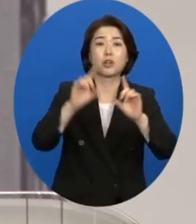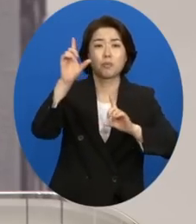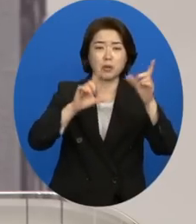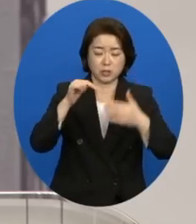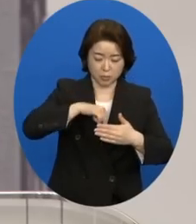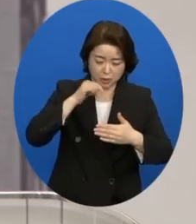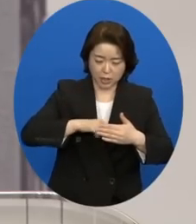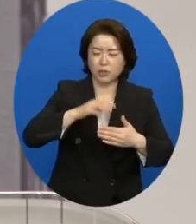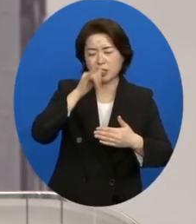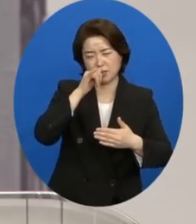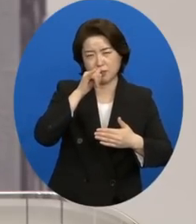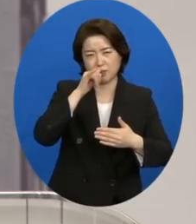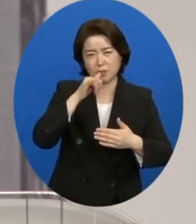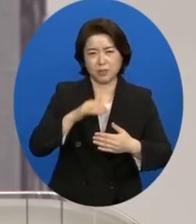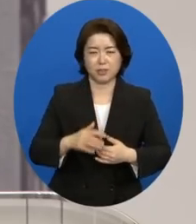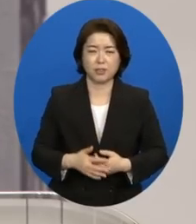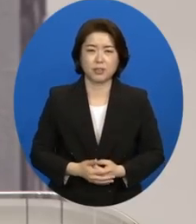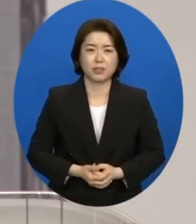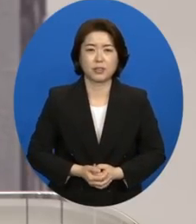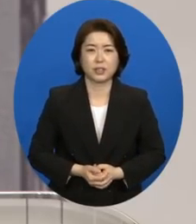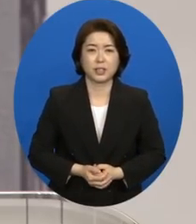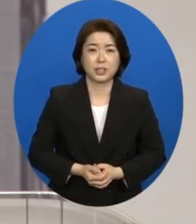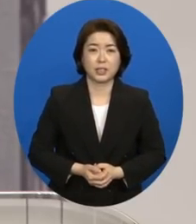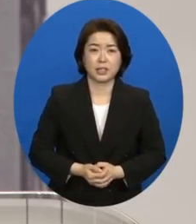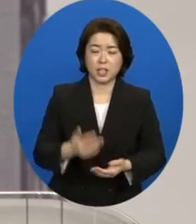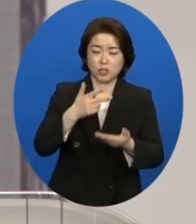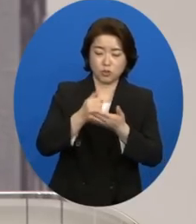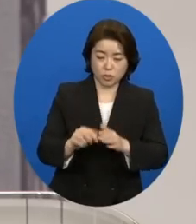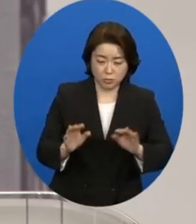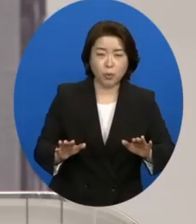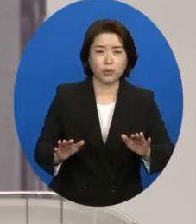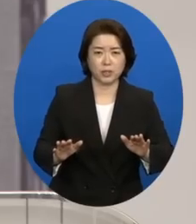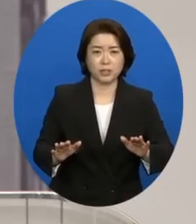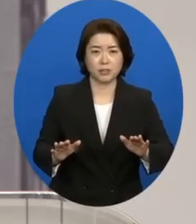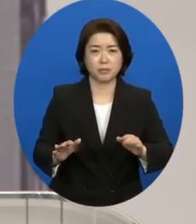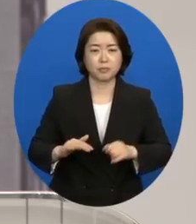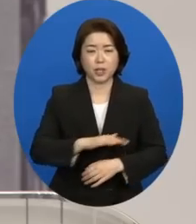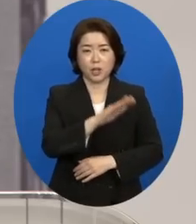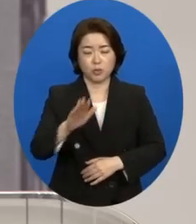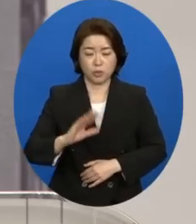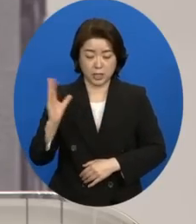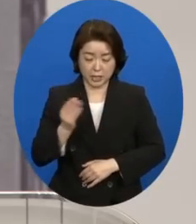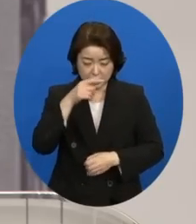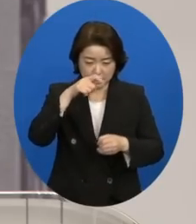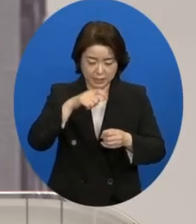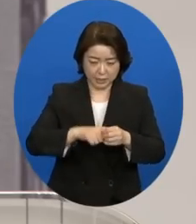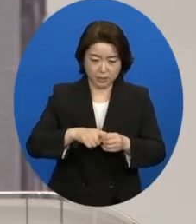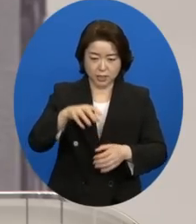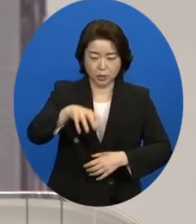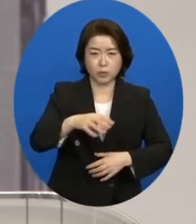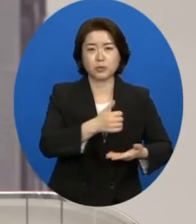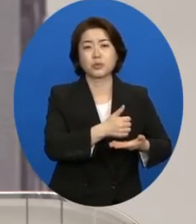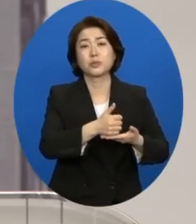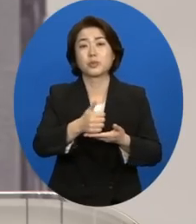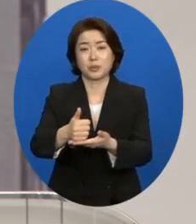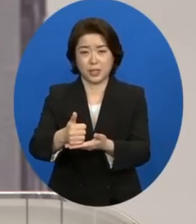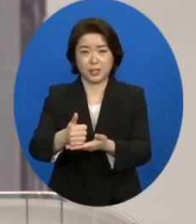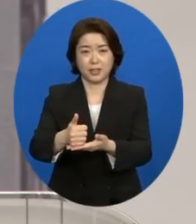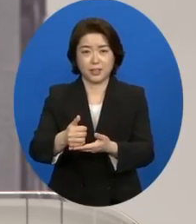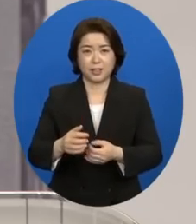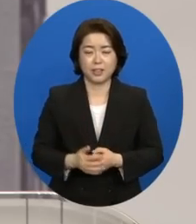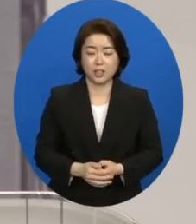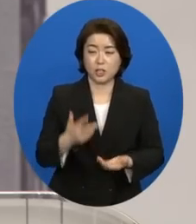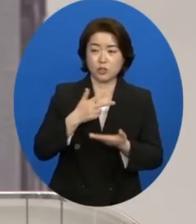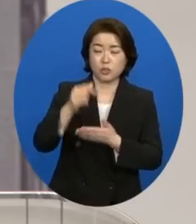안에도 있더군요 주님이 시간에 우리를 성찬에 자리로 초대해 주셔서 주의